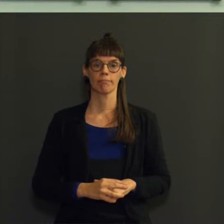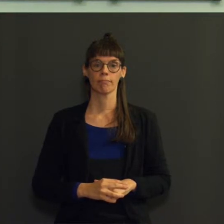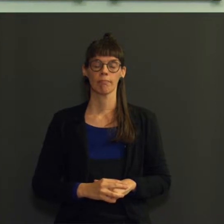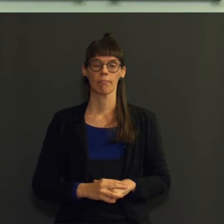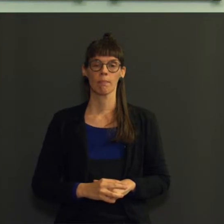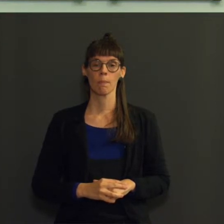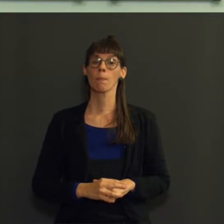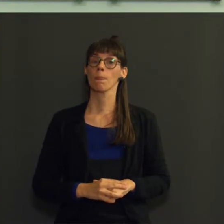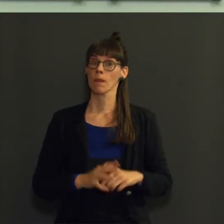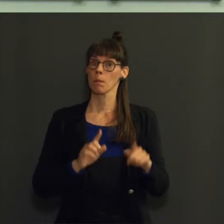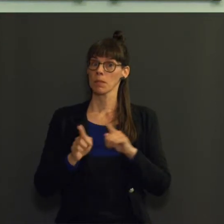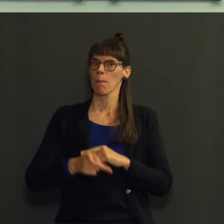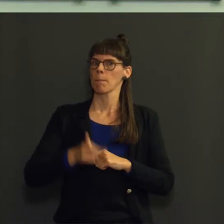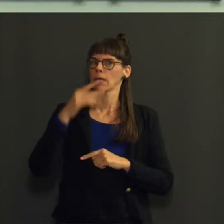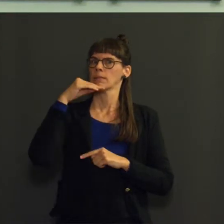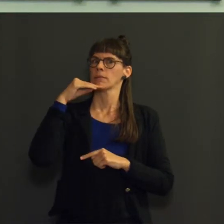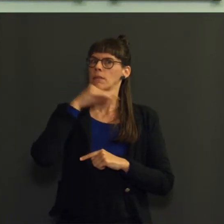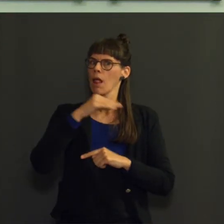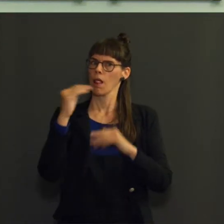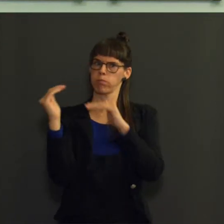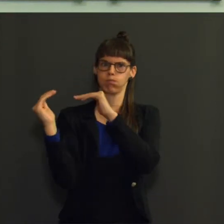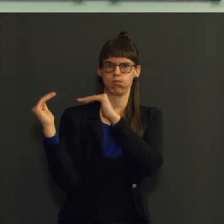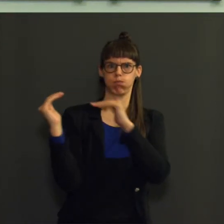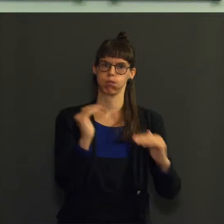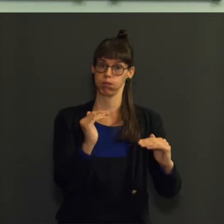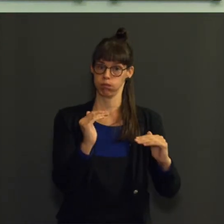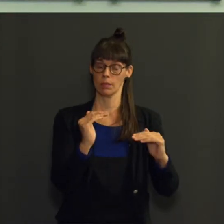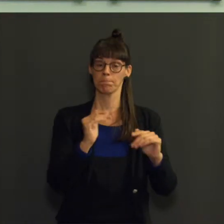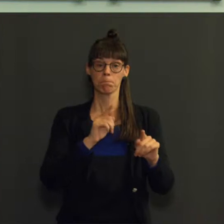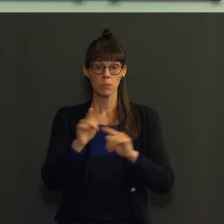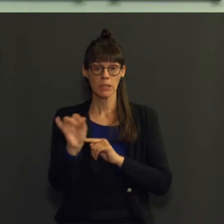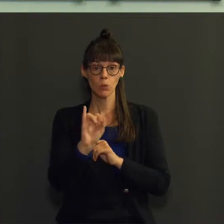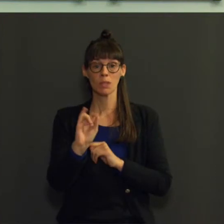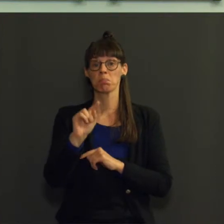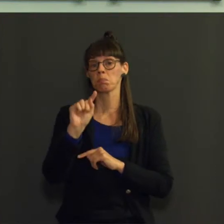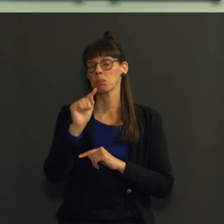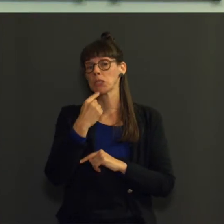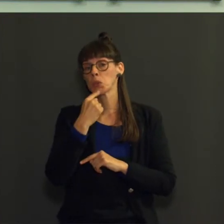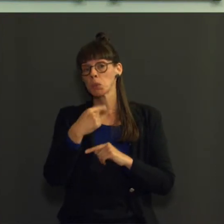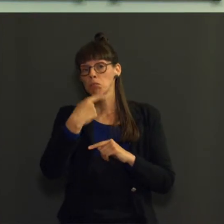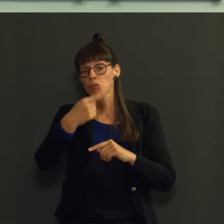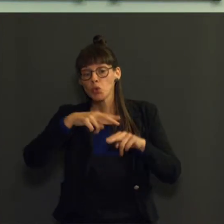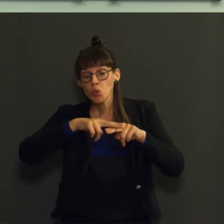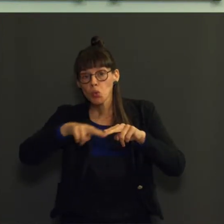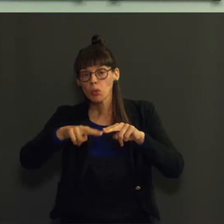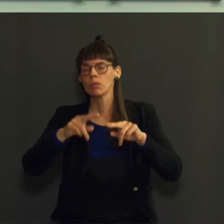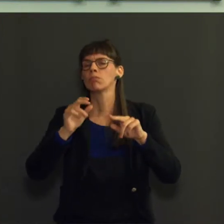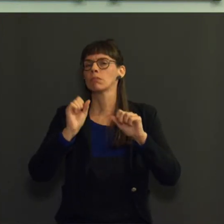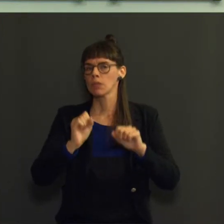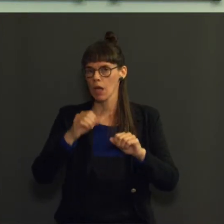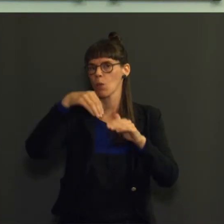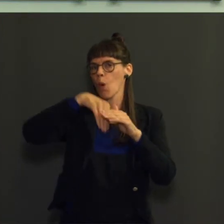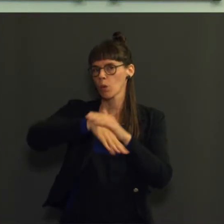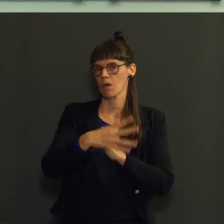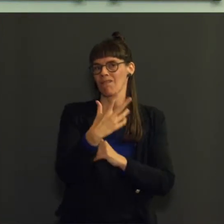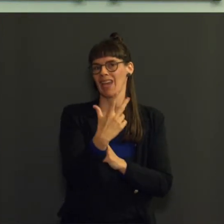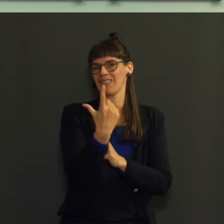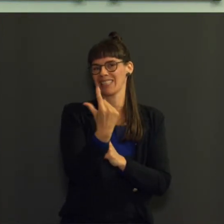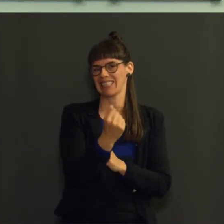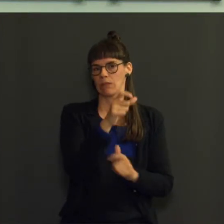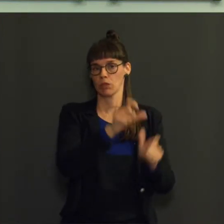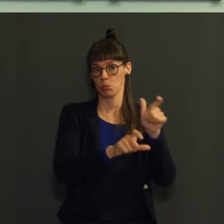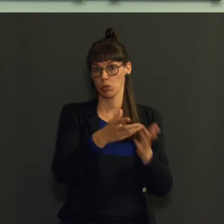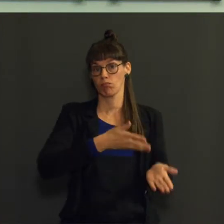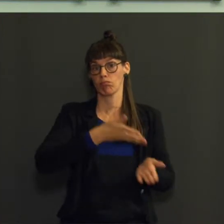kent dus een versnelling, wat betekent dat we in de eerste week van juni onder de 75 opnames per